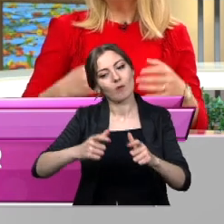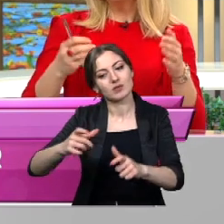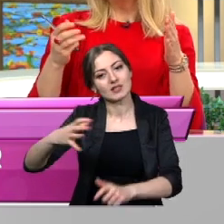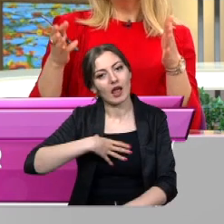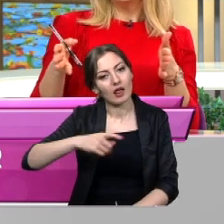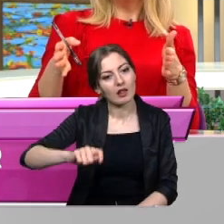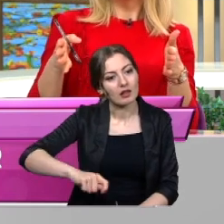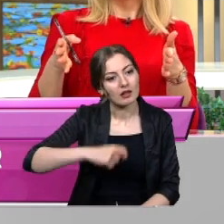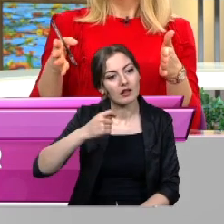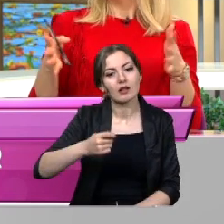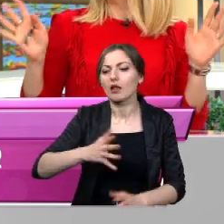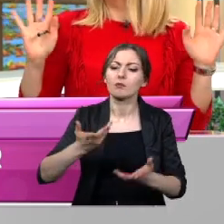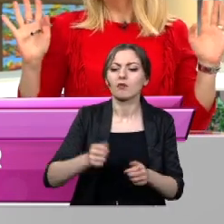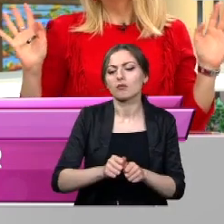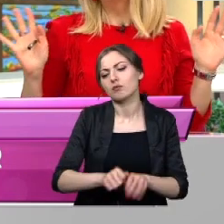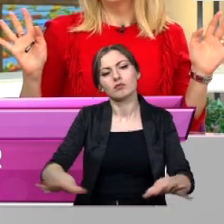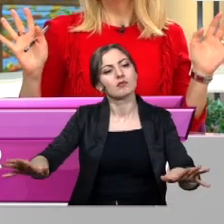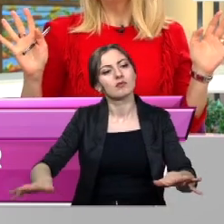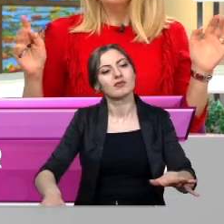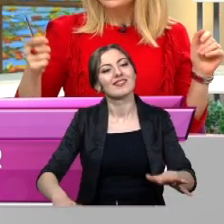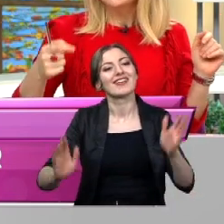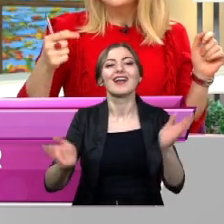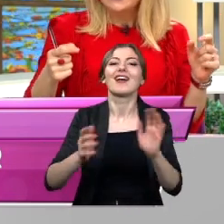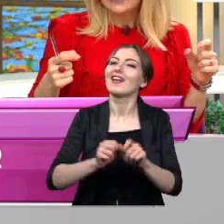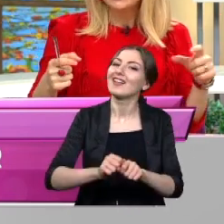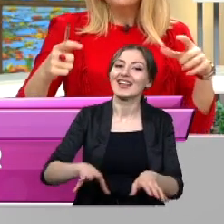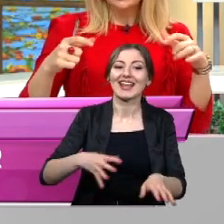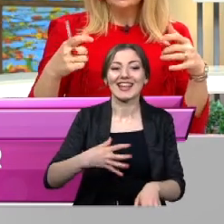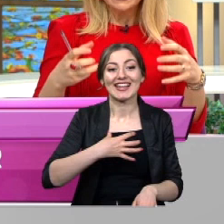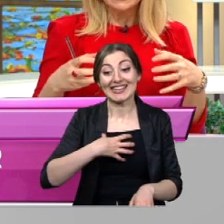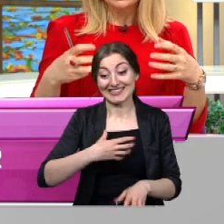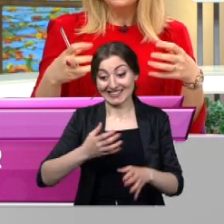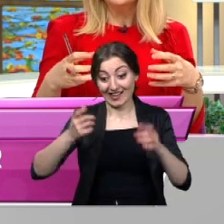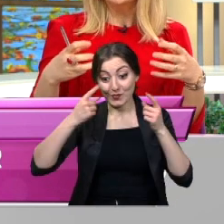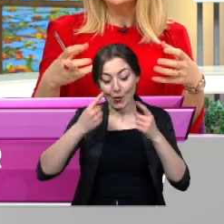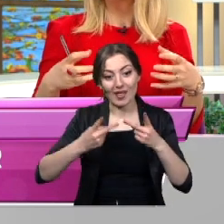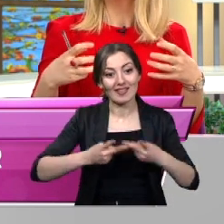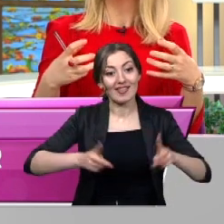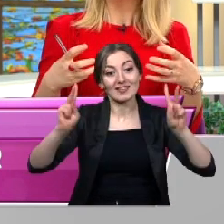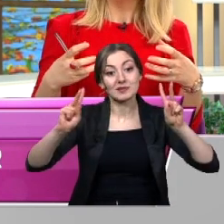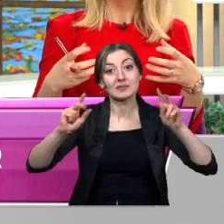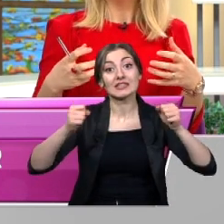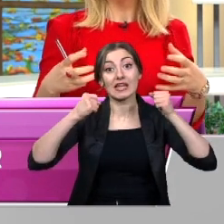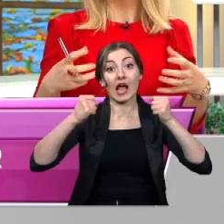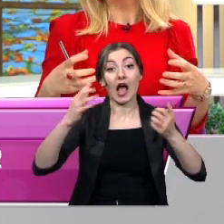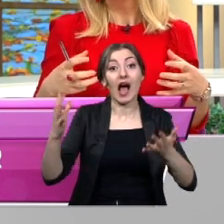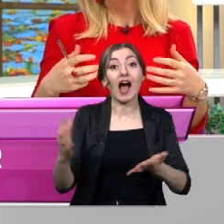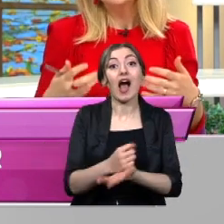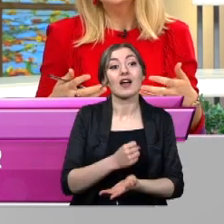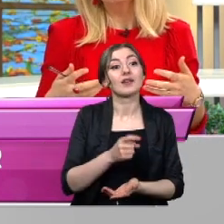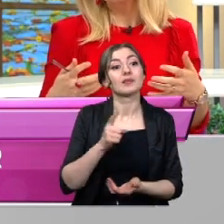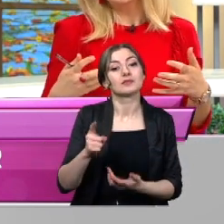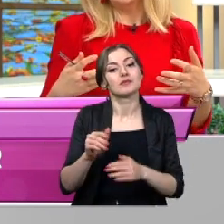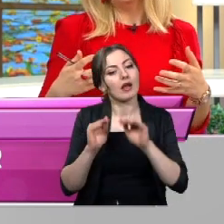gibi ama tamam mı daha da olsun dağıtsın ama orada kendi bağımsız bu becerileri kazanması yönünde bizim